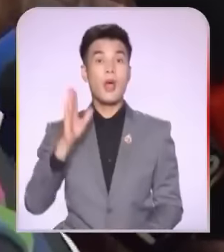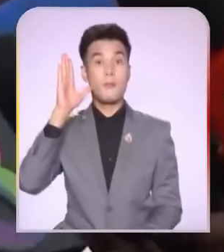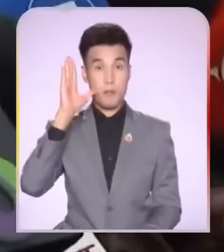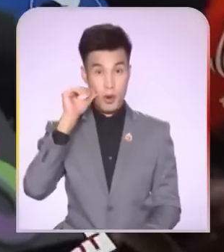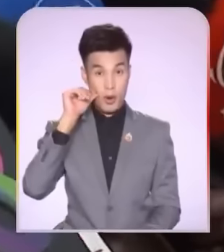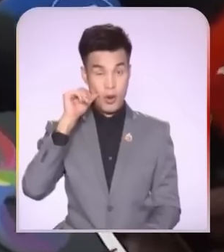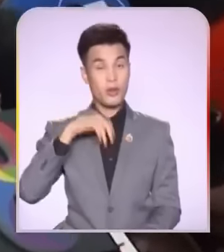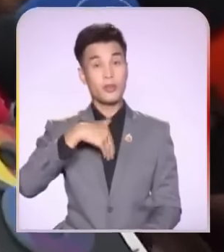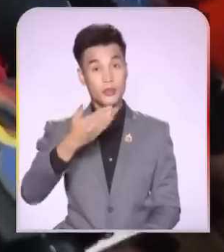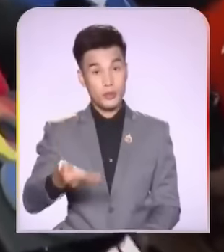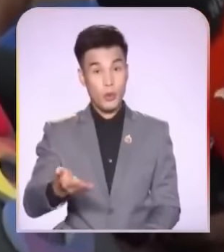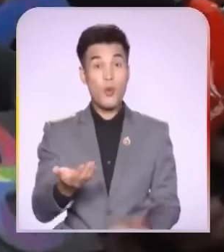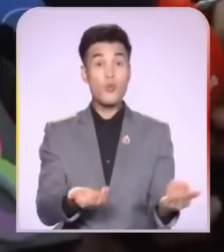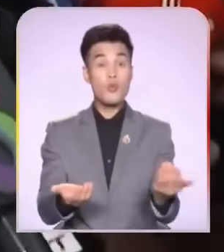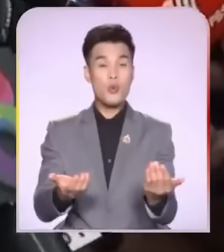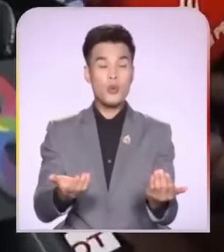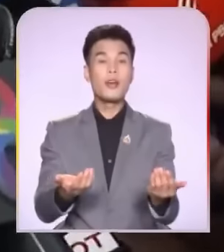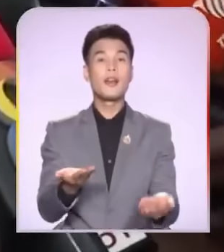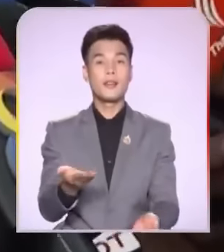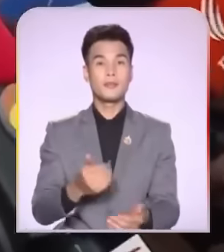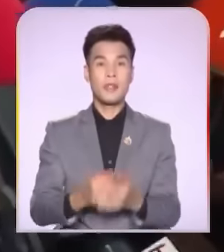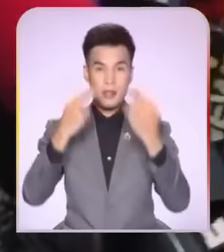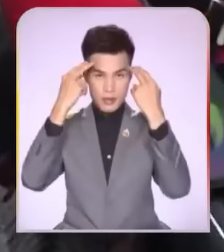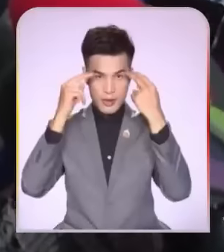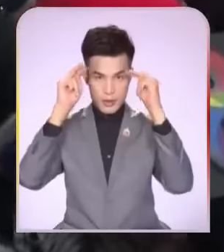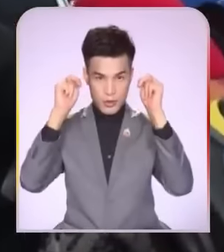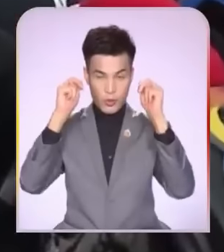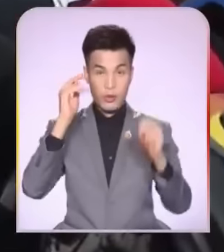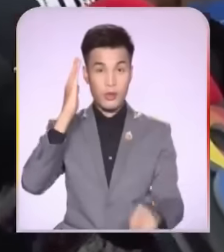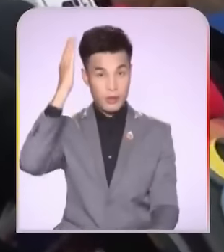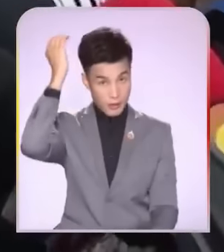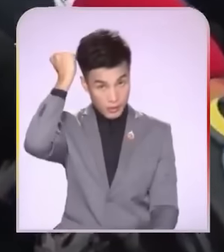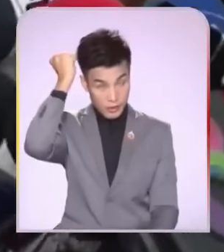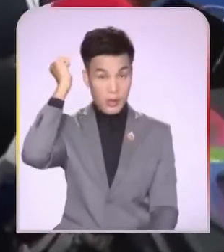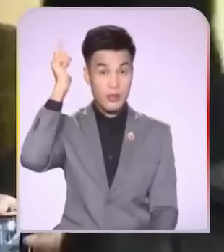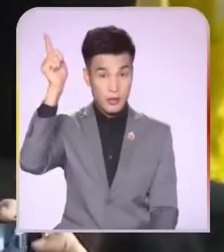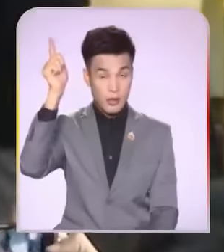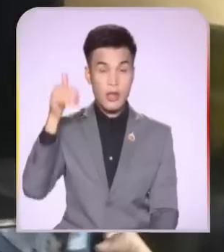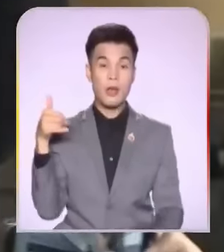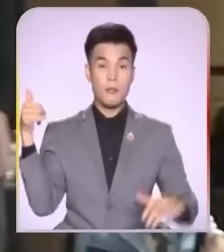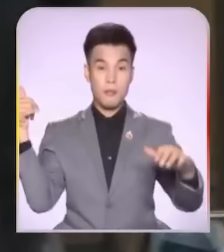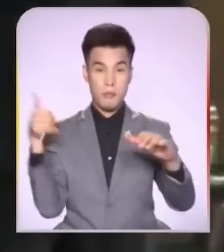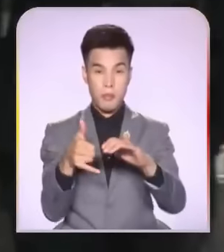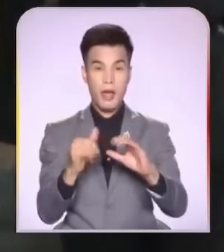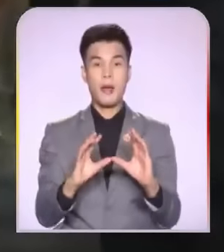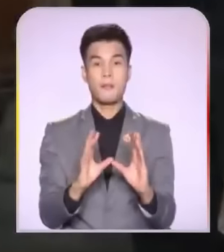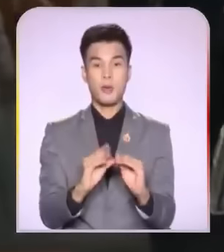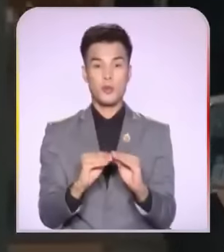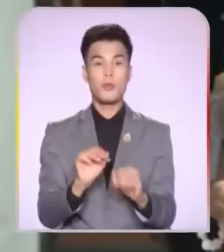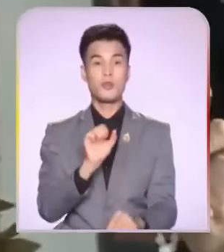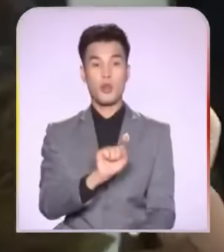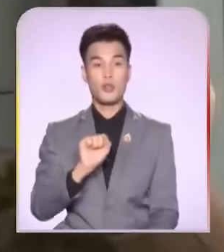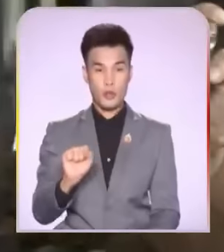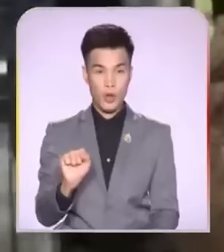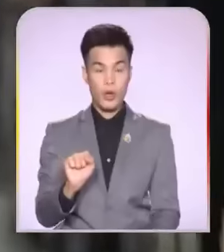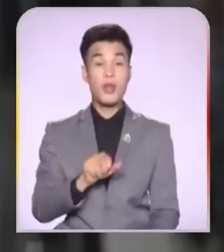ะครับไปที่คุณลูกครับคุณแพทองธารชินวัตรนายกรัฐมนตรีก็เดินทางมาที่อาคารชินวัตรทาวเวอร์3เพื่อร่วมประชุมสสพรร